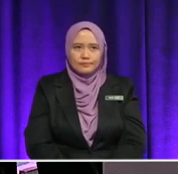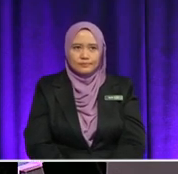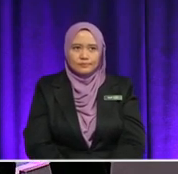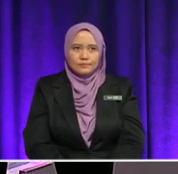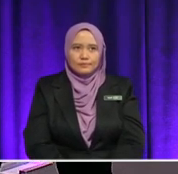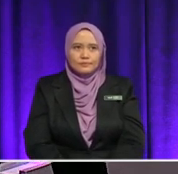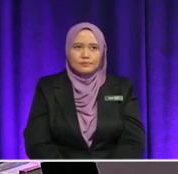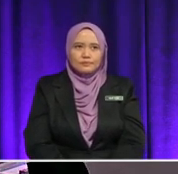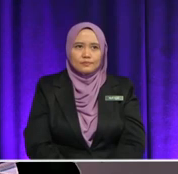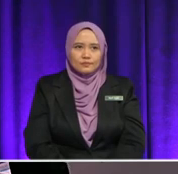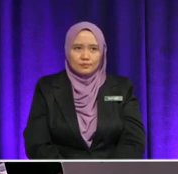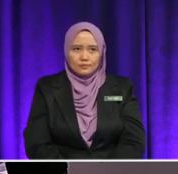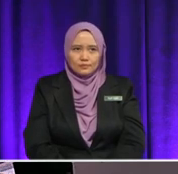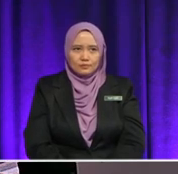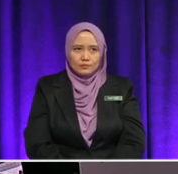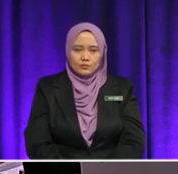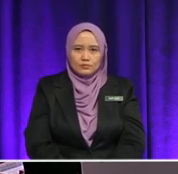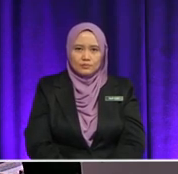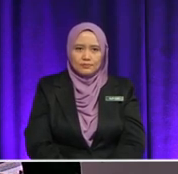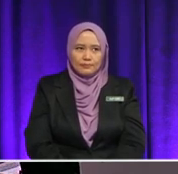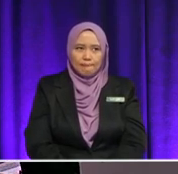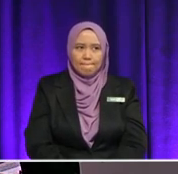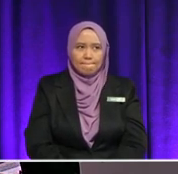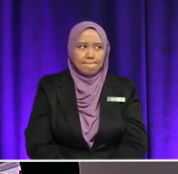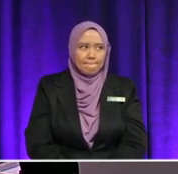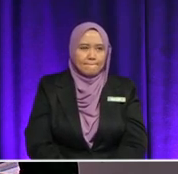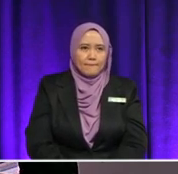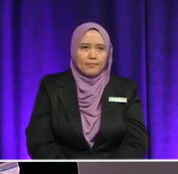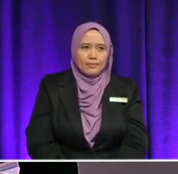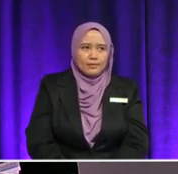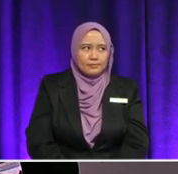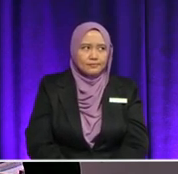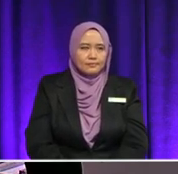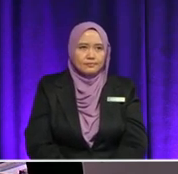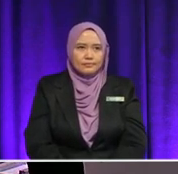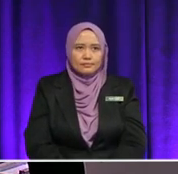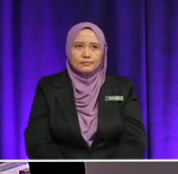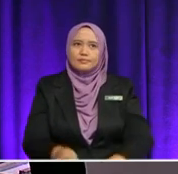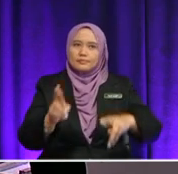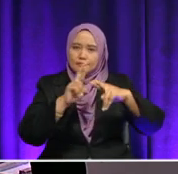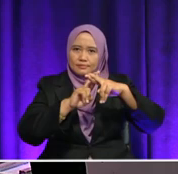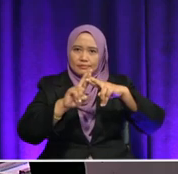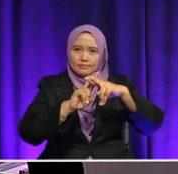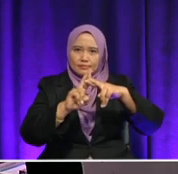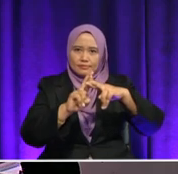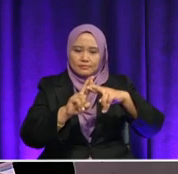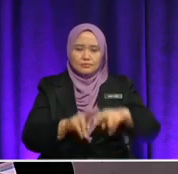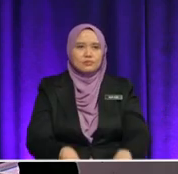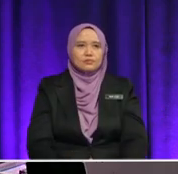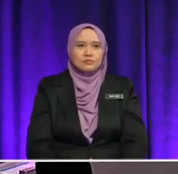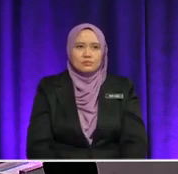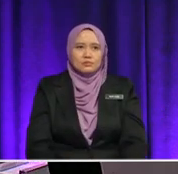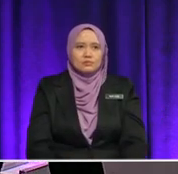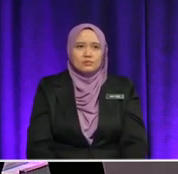kita lihat rumusan ringkas Oke daripada rundingan sebelum pelihara Raya umum yang pertama